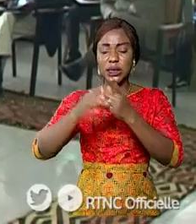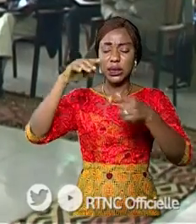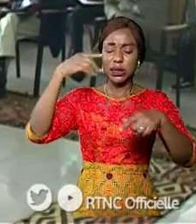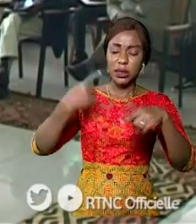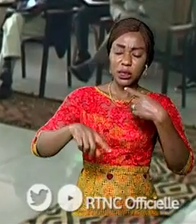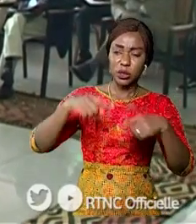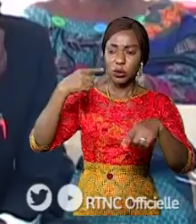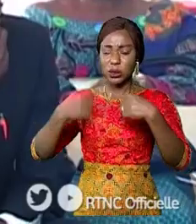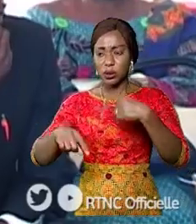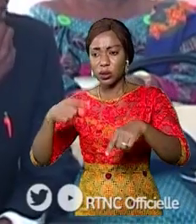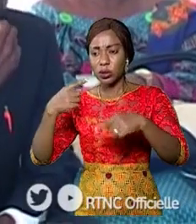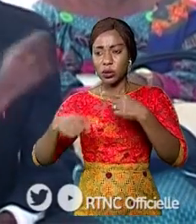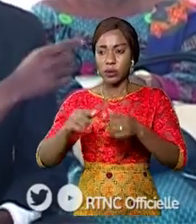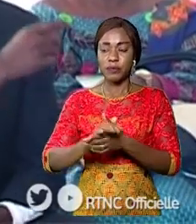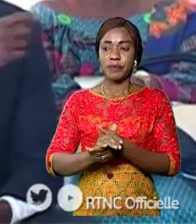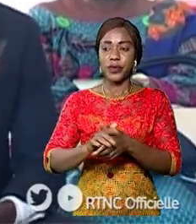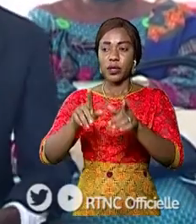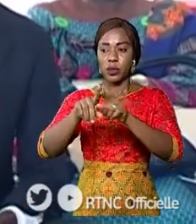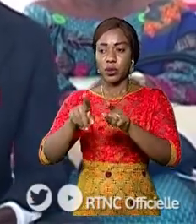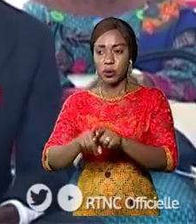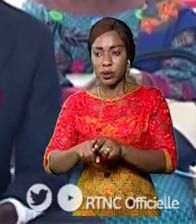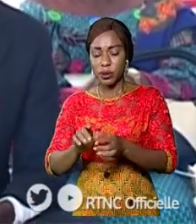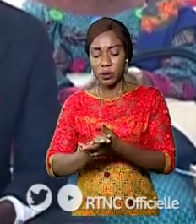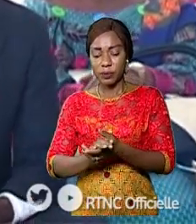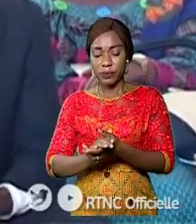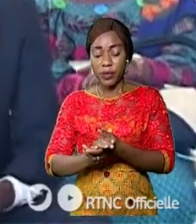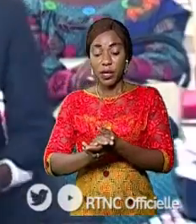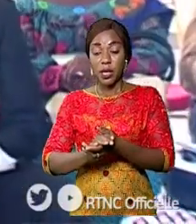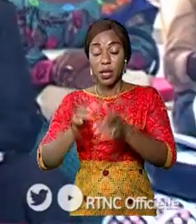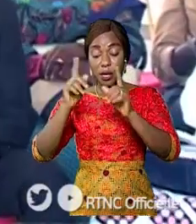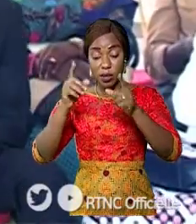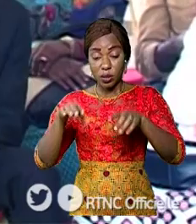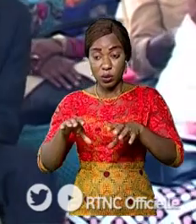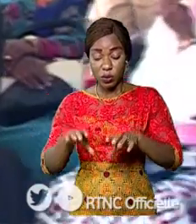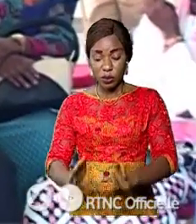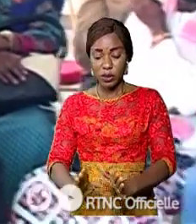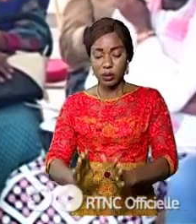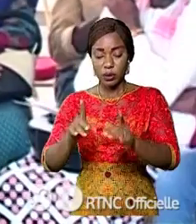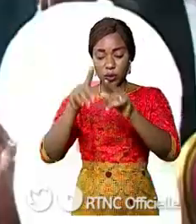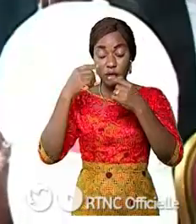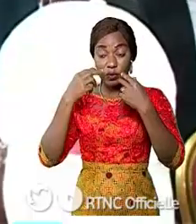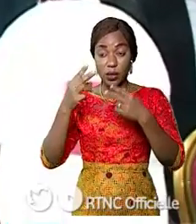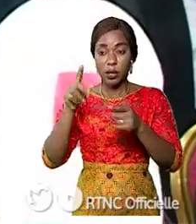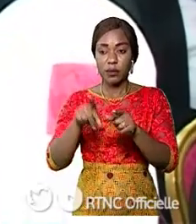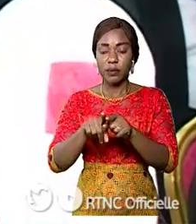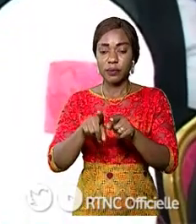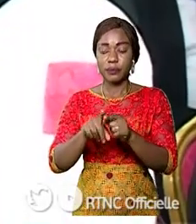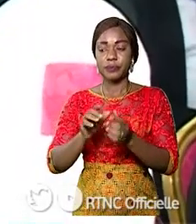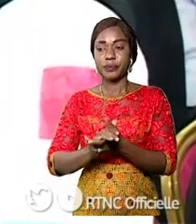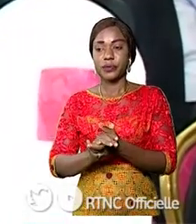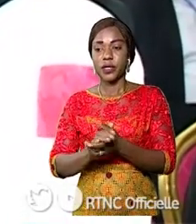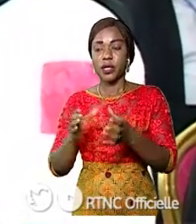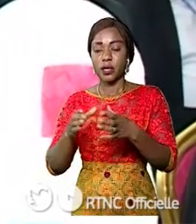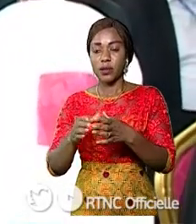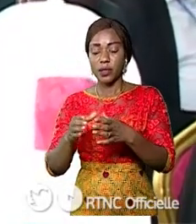ont convergé en soutenant que l'âme culturelle africaine et congolaise est extravertie, voire même aliénée. Avec